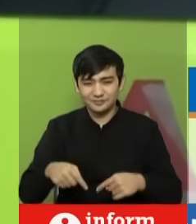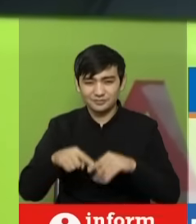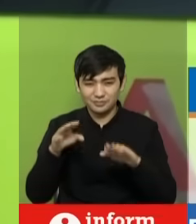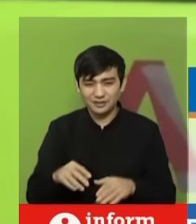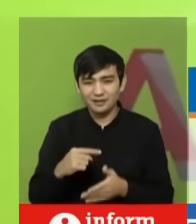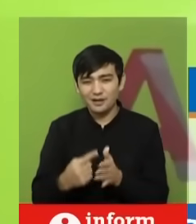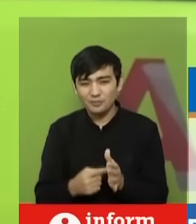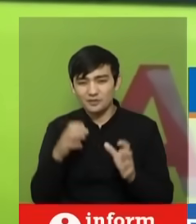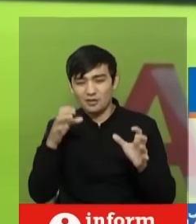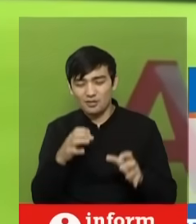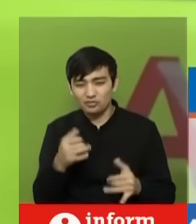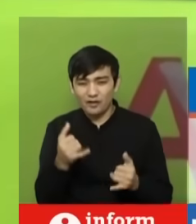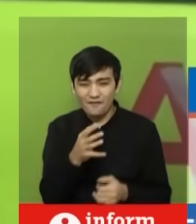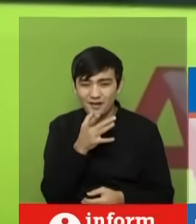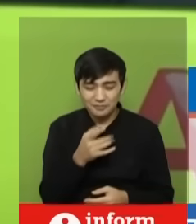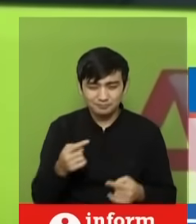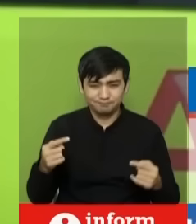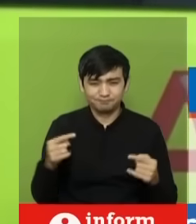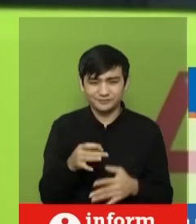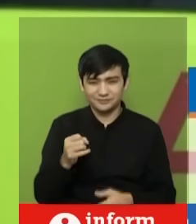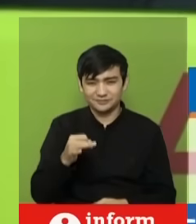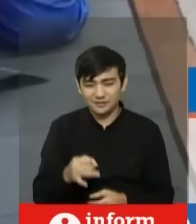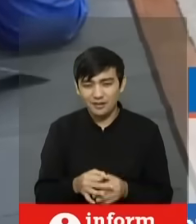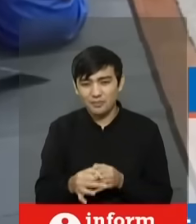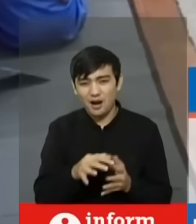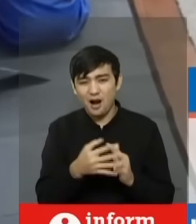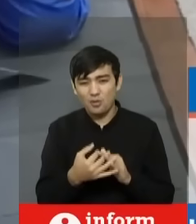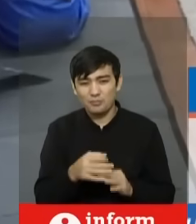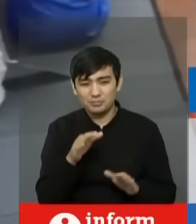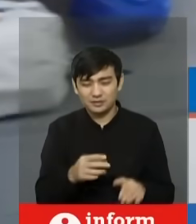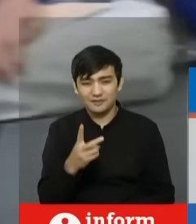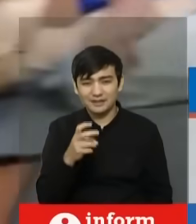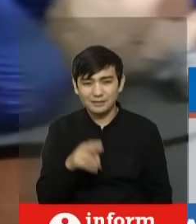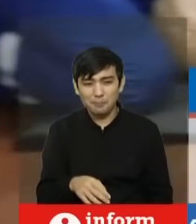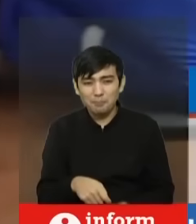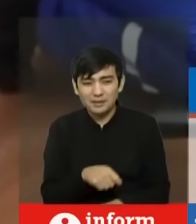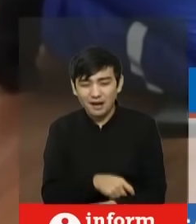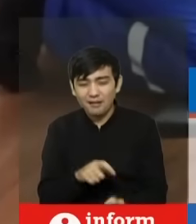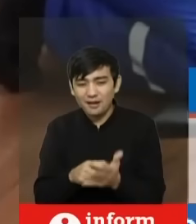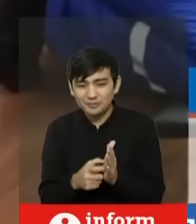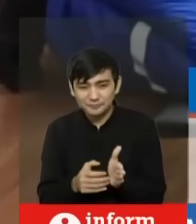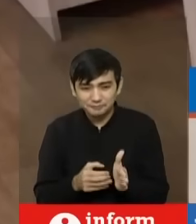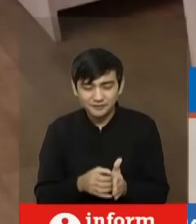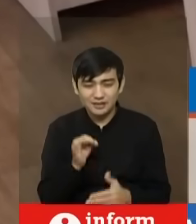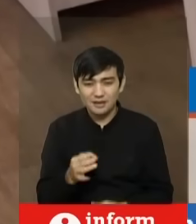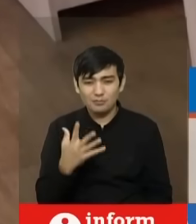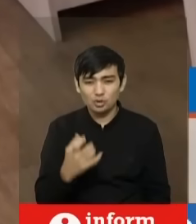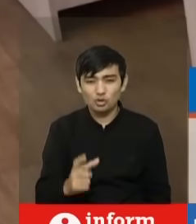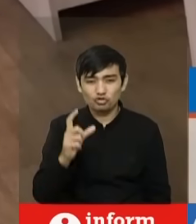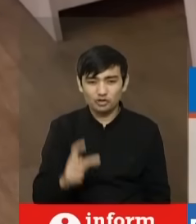талабына сай келмейді дейді ақ халаттылар. Аумағы небәрі 200 шаршы метрлік мекемеде кабинеттер жетіспейді. Соның салдарынан 500